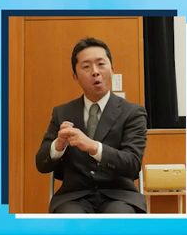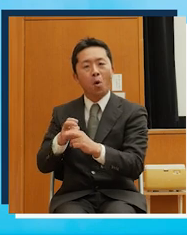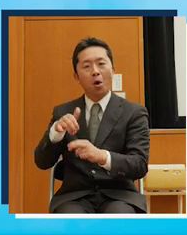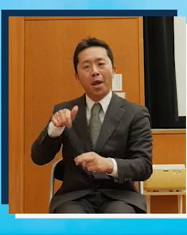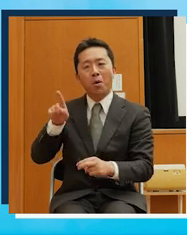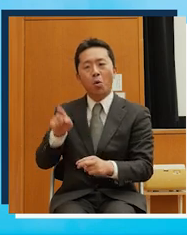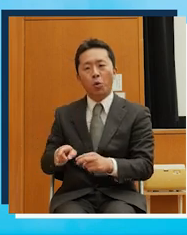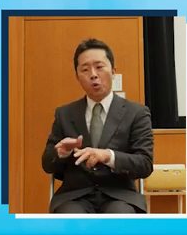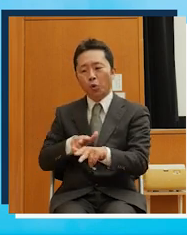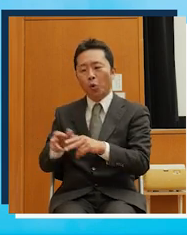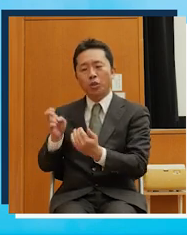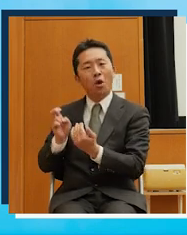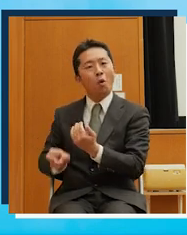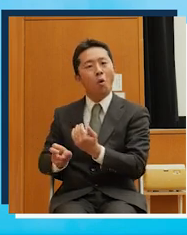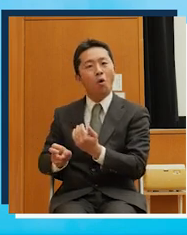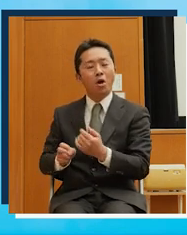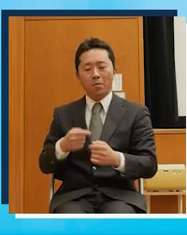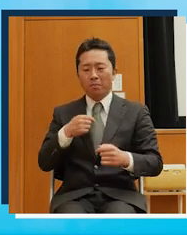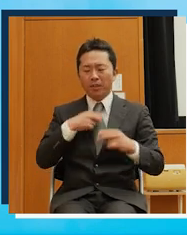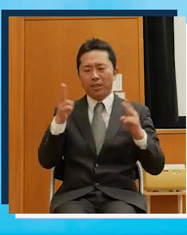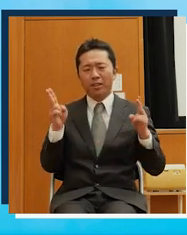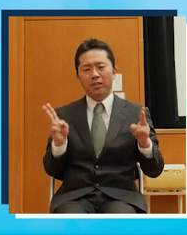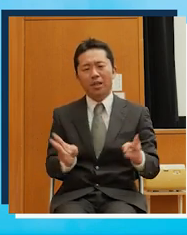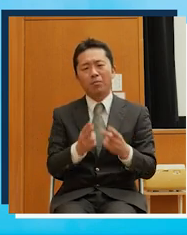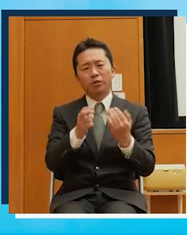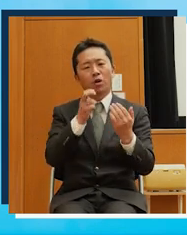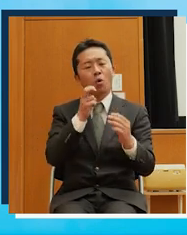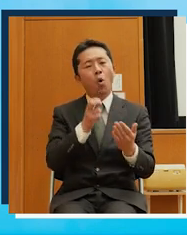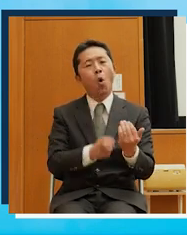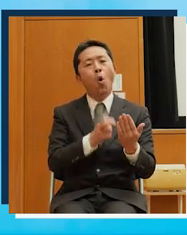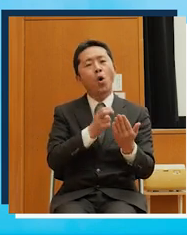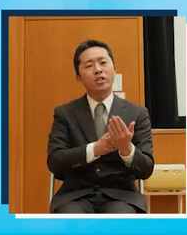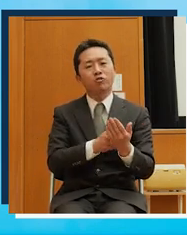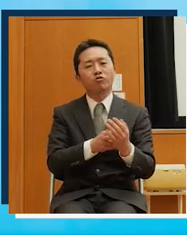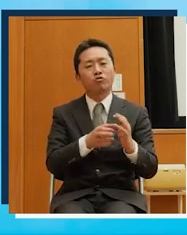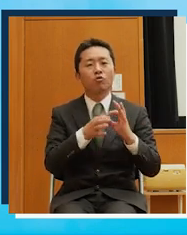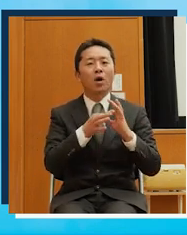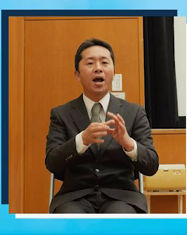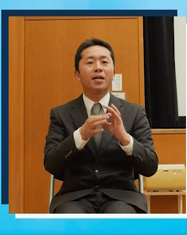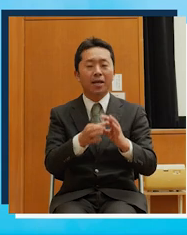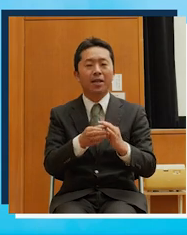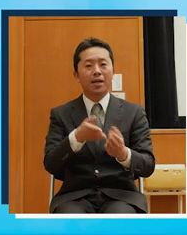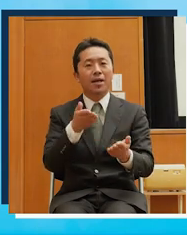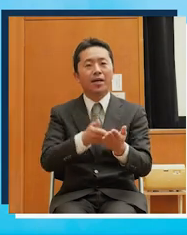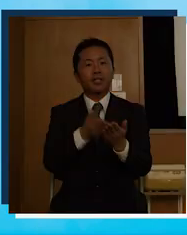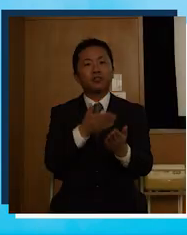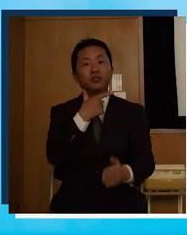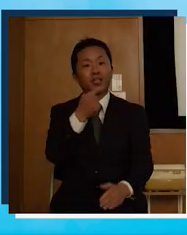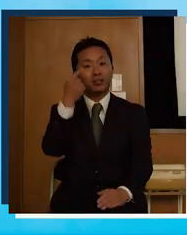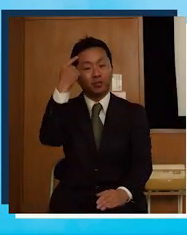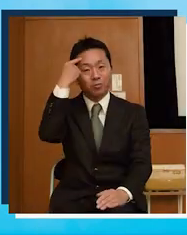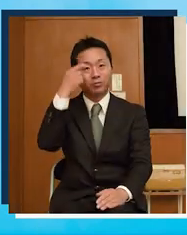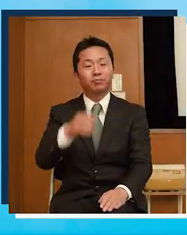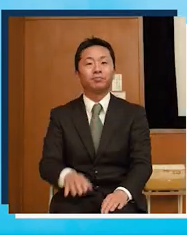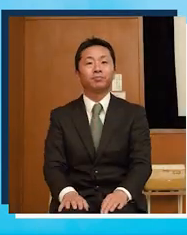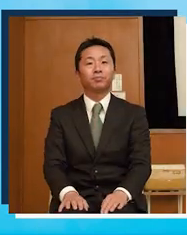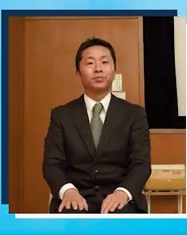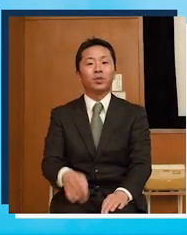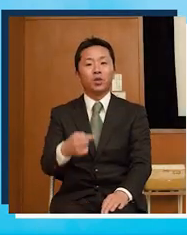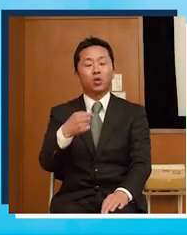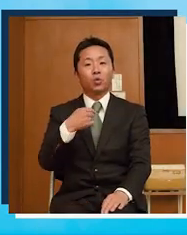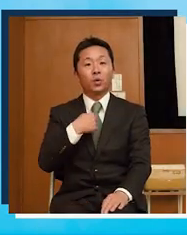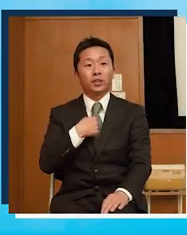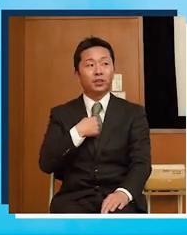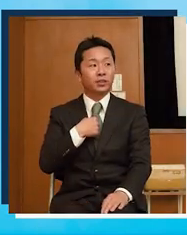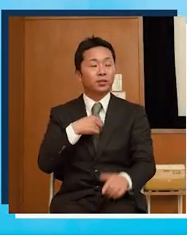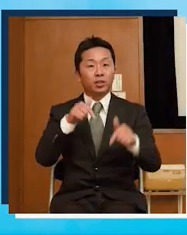行政法というま私が専門としてる法律学との関係でお話しさせていただきたいと思いますで私このよう